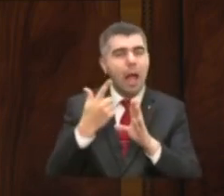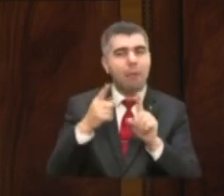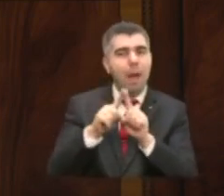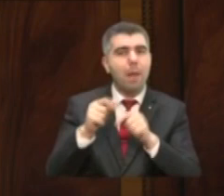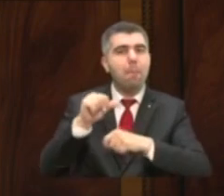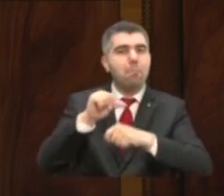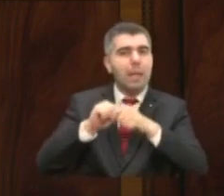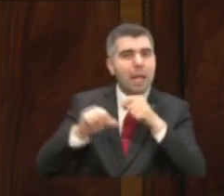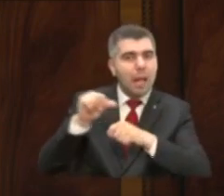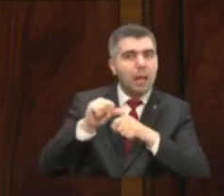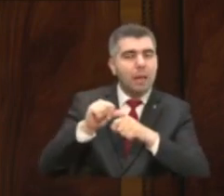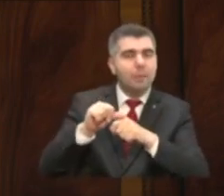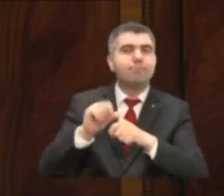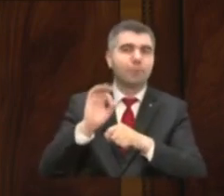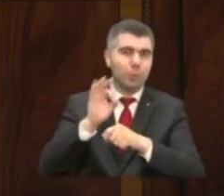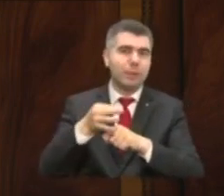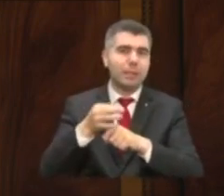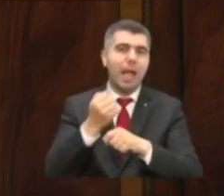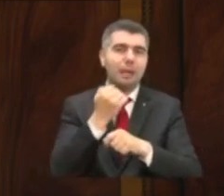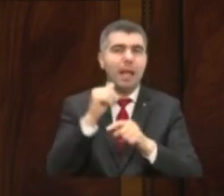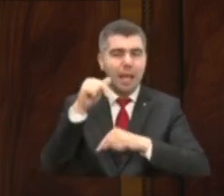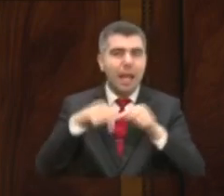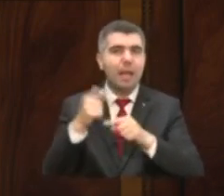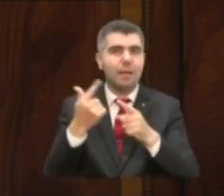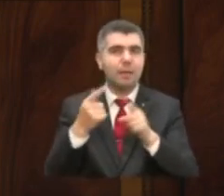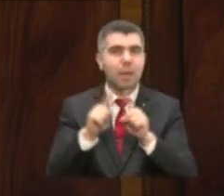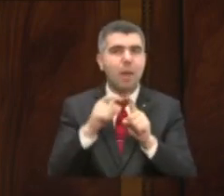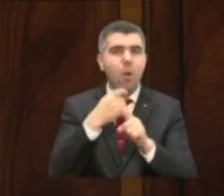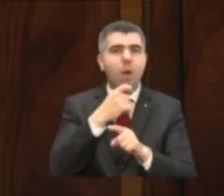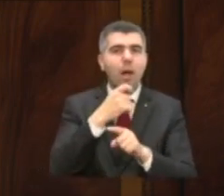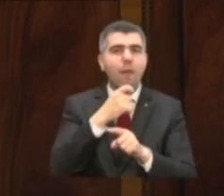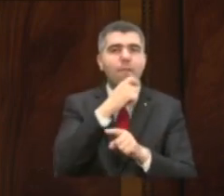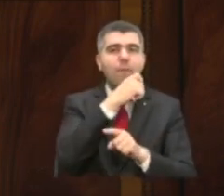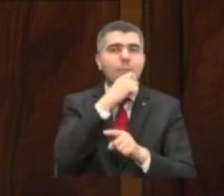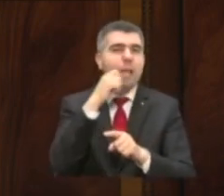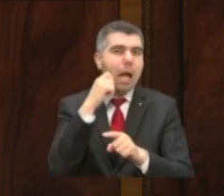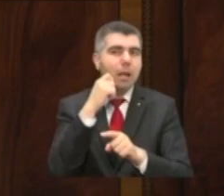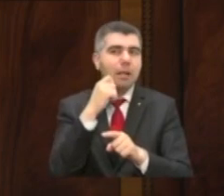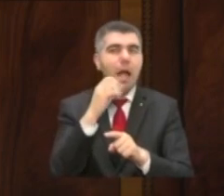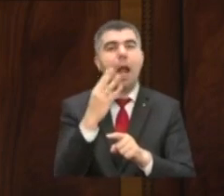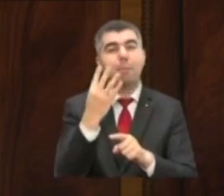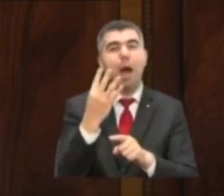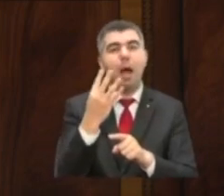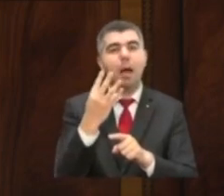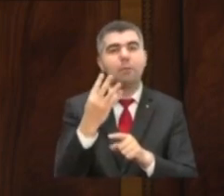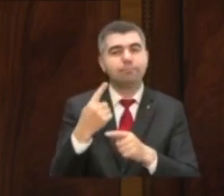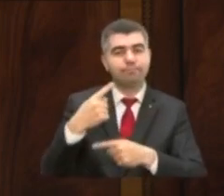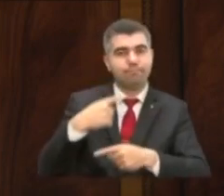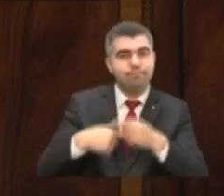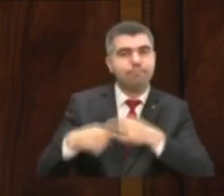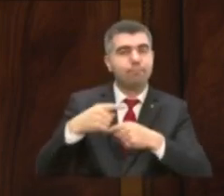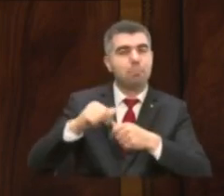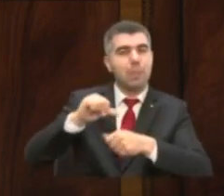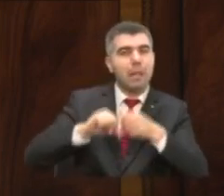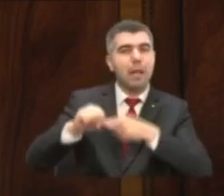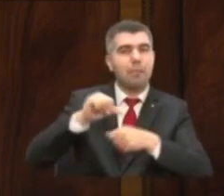التغيير، ولكن فعلا عندنا تغيير بعض المرات، لأن عندنا في رمضان أيضا التغيير بعض المرات فعلا فيه إشكال.